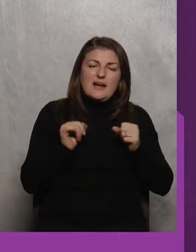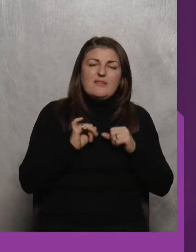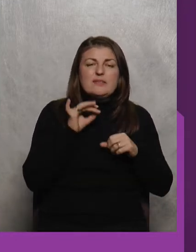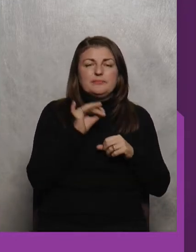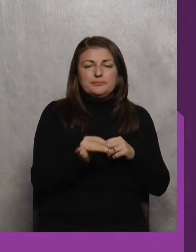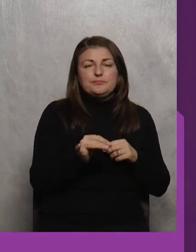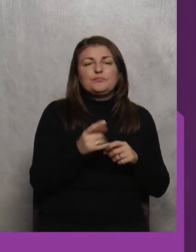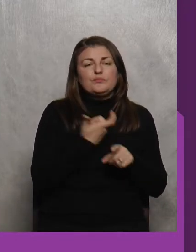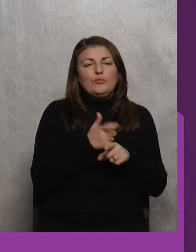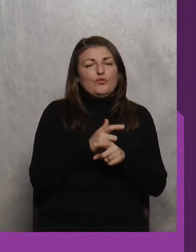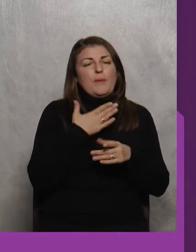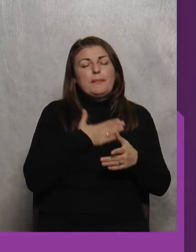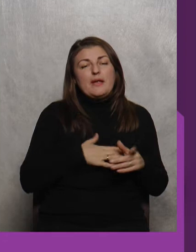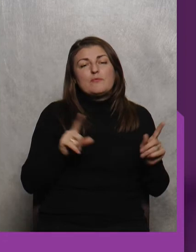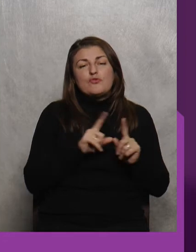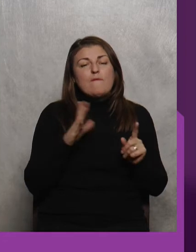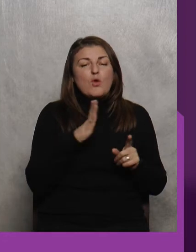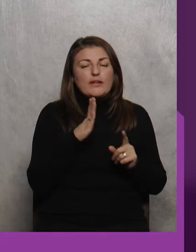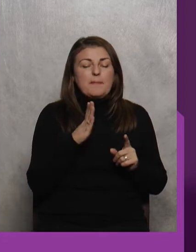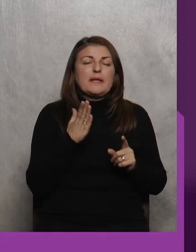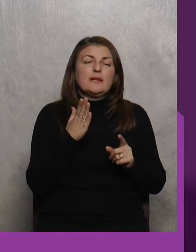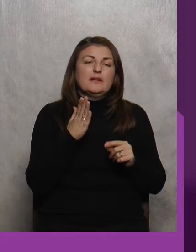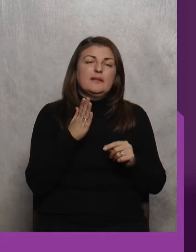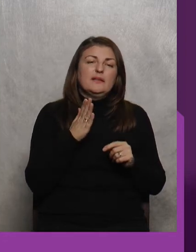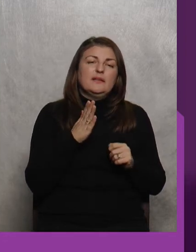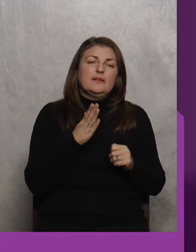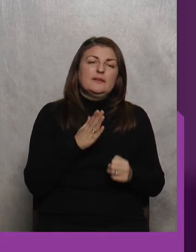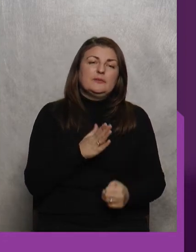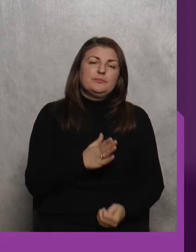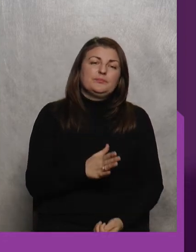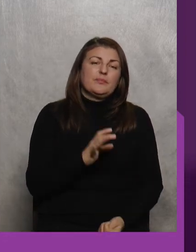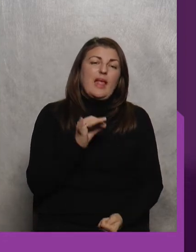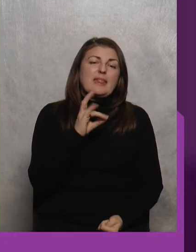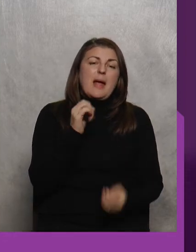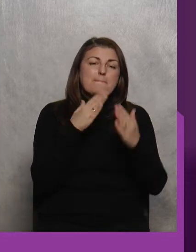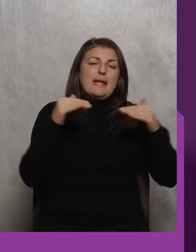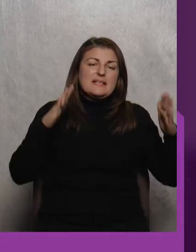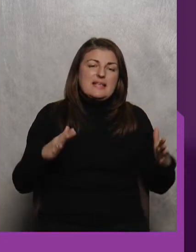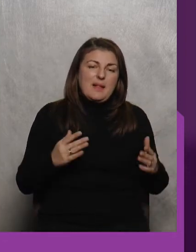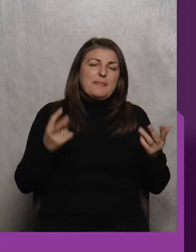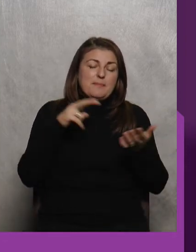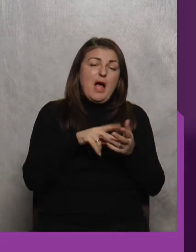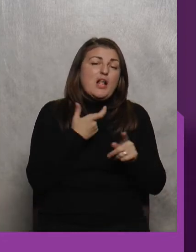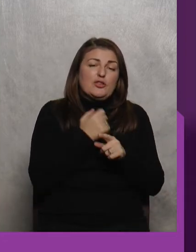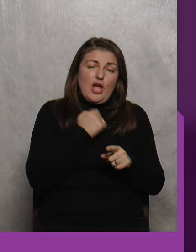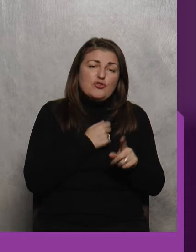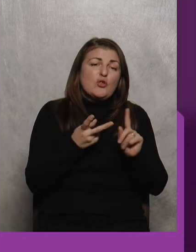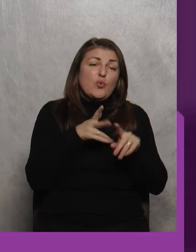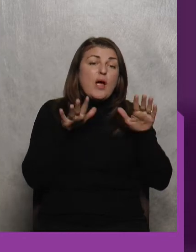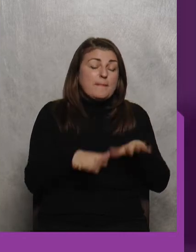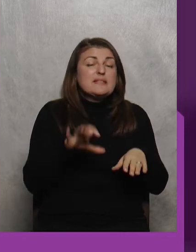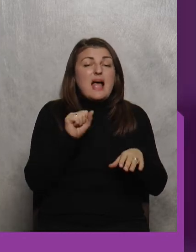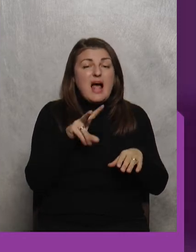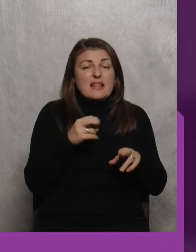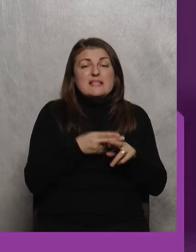старався, і дуже приємно, що Володимир І тільки на п'єдестал піднімається, на жаль, друге місце, але